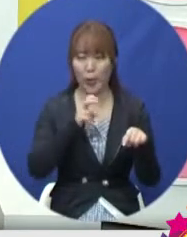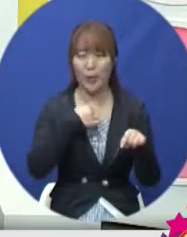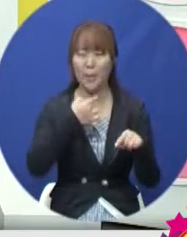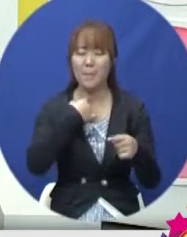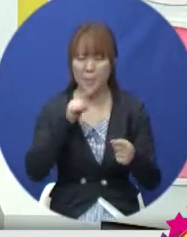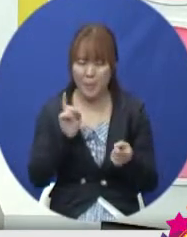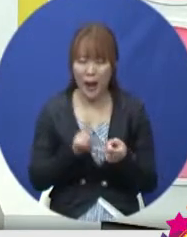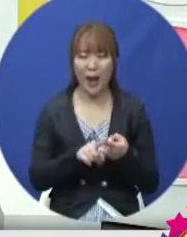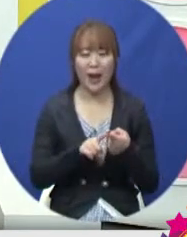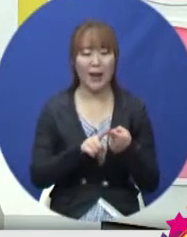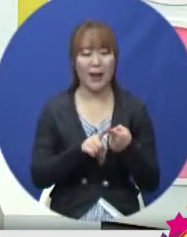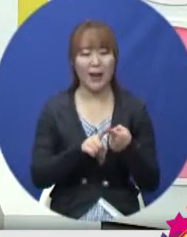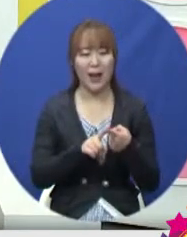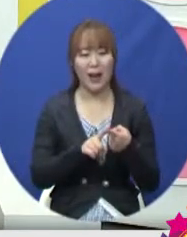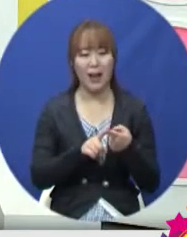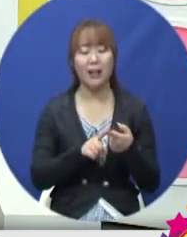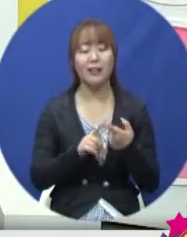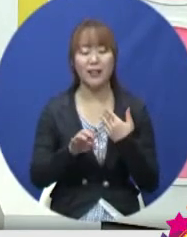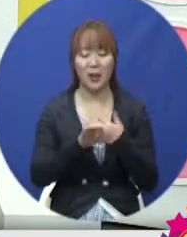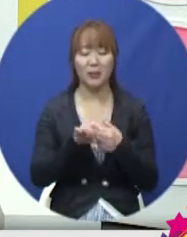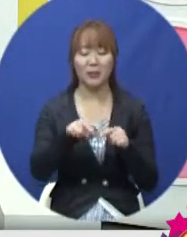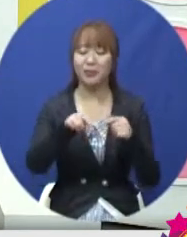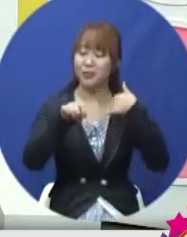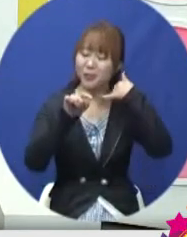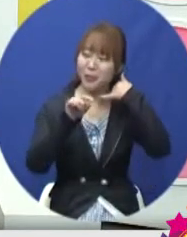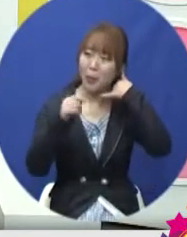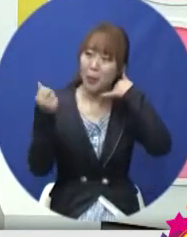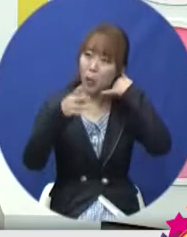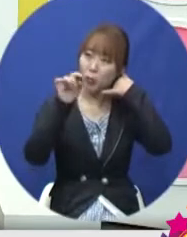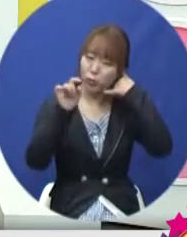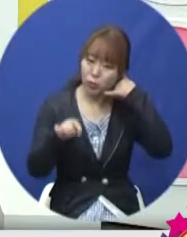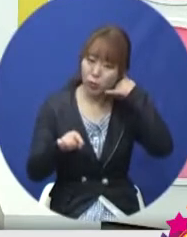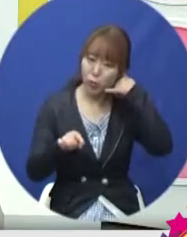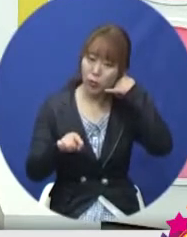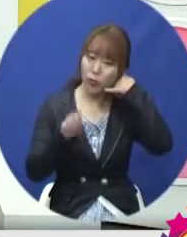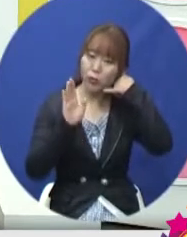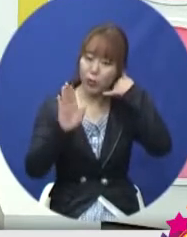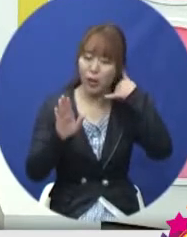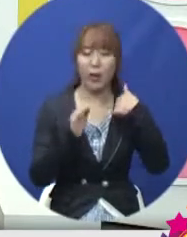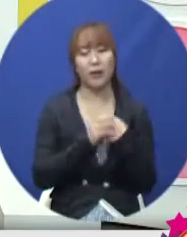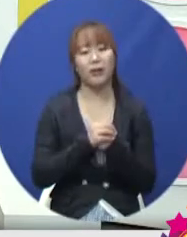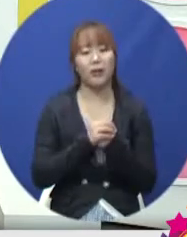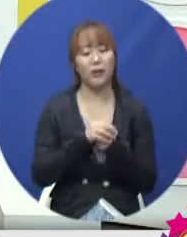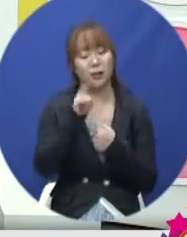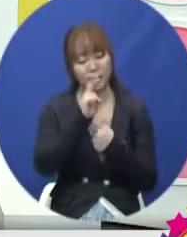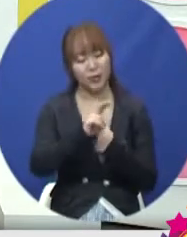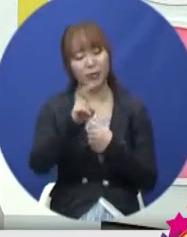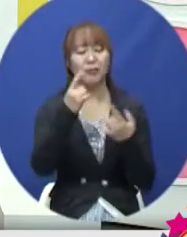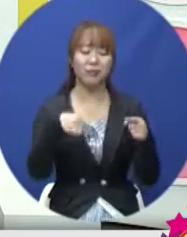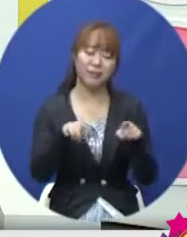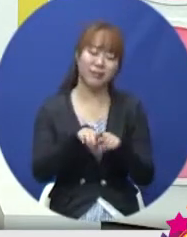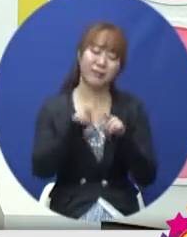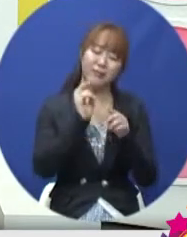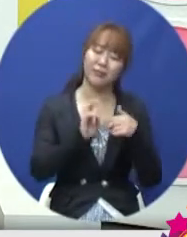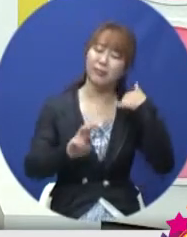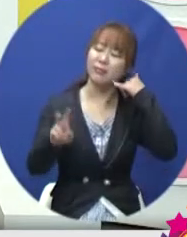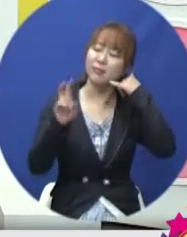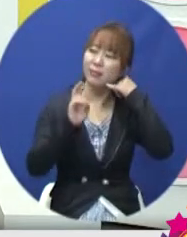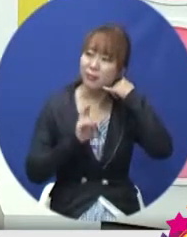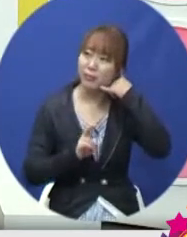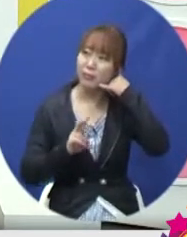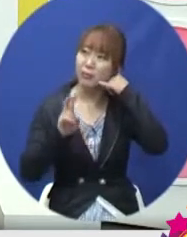마음에 쏙 드는 그런 노래다 싶으시면 그 노래 번호를 꾹 누르신 후에 음악과 함께 노래를 쭉